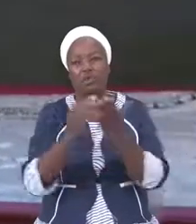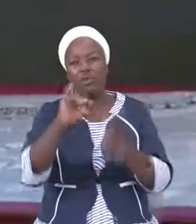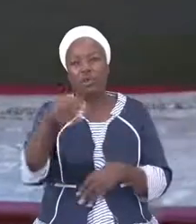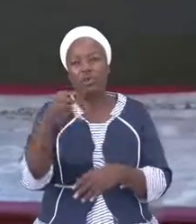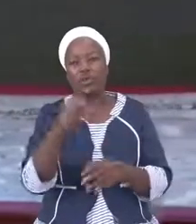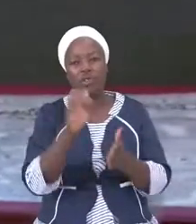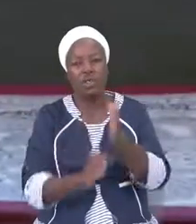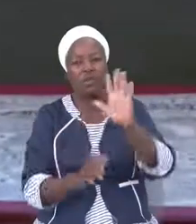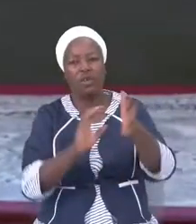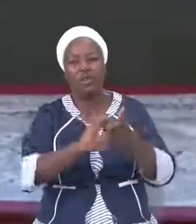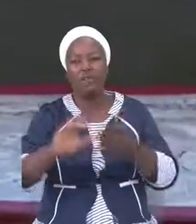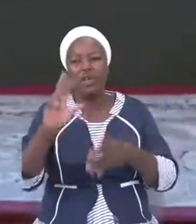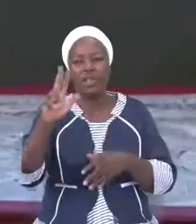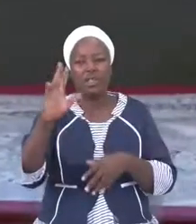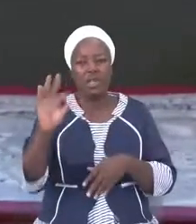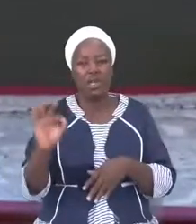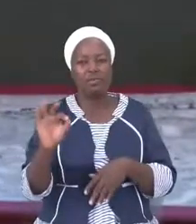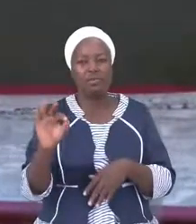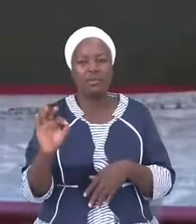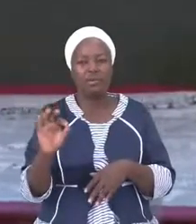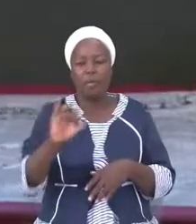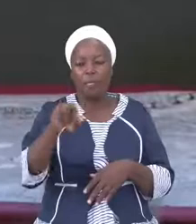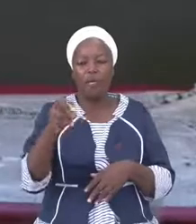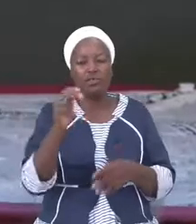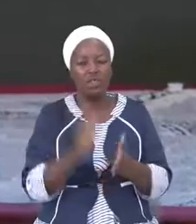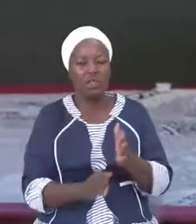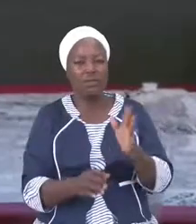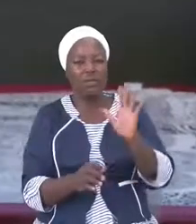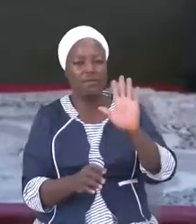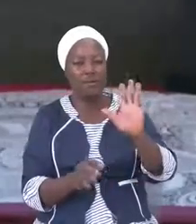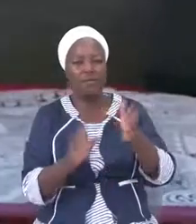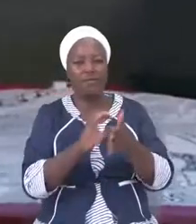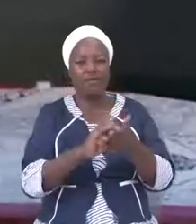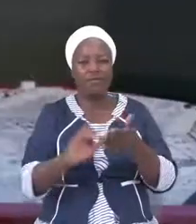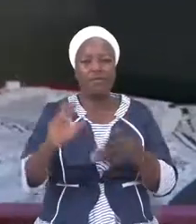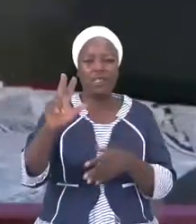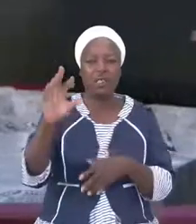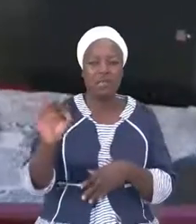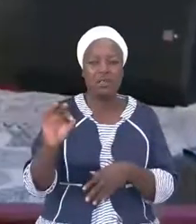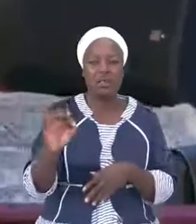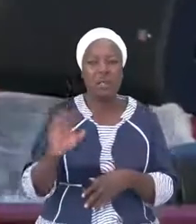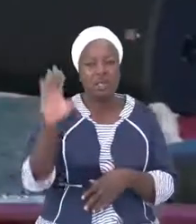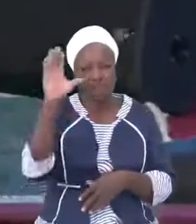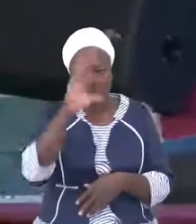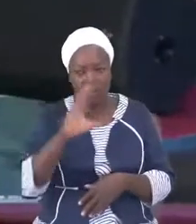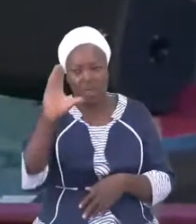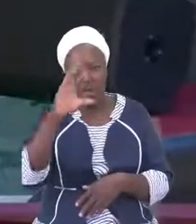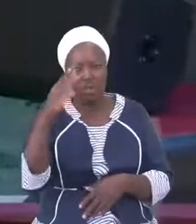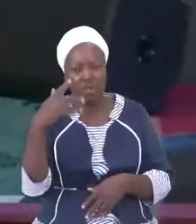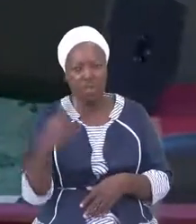jour. Et on va à Jean. En Jean 5,